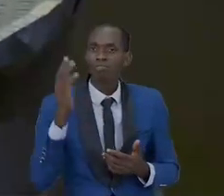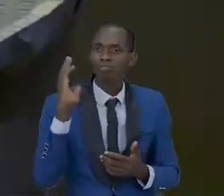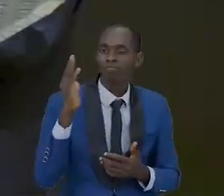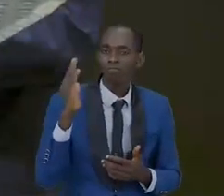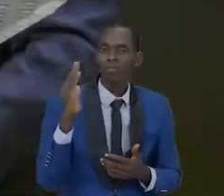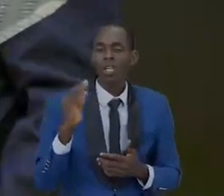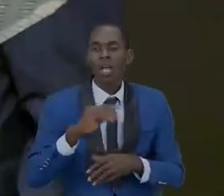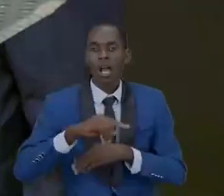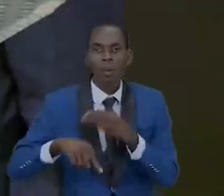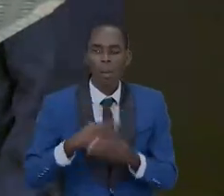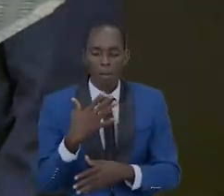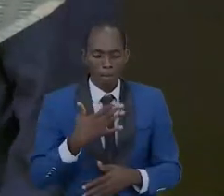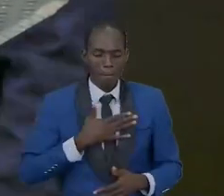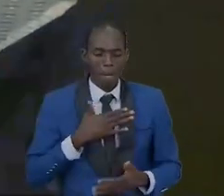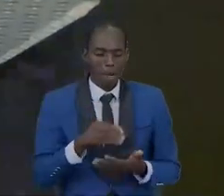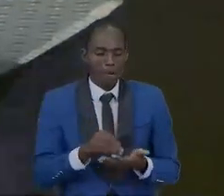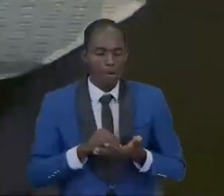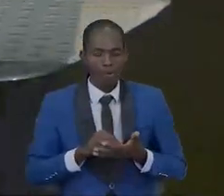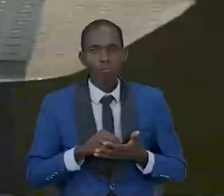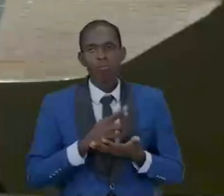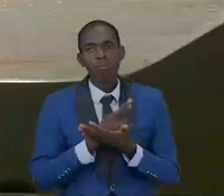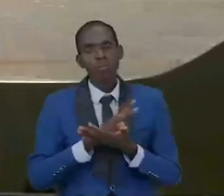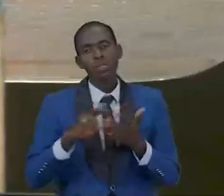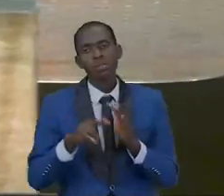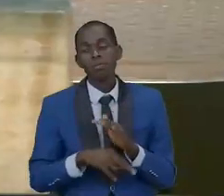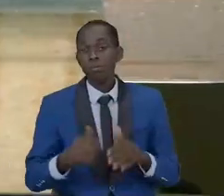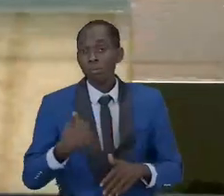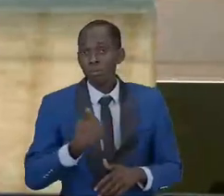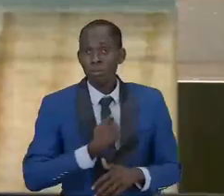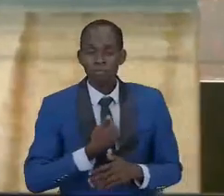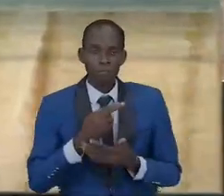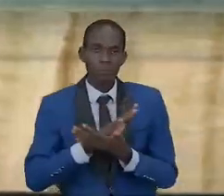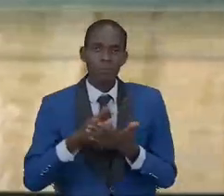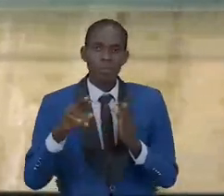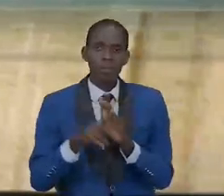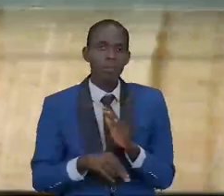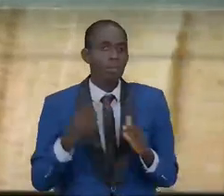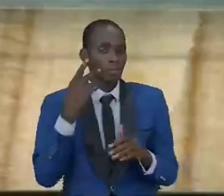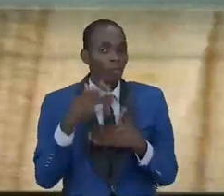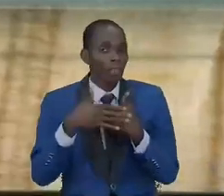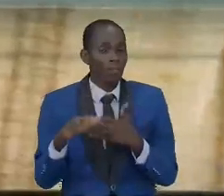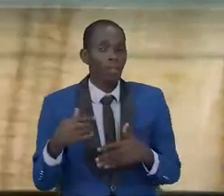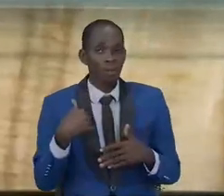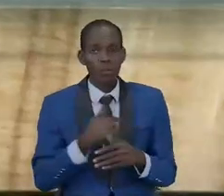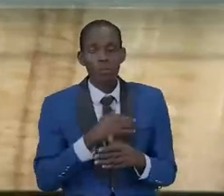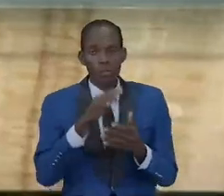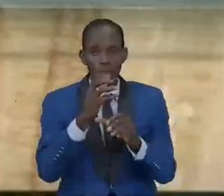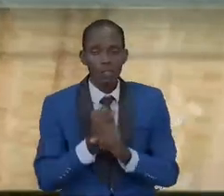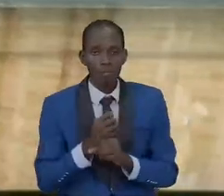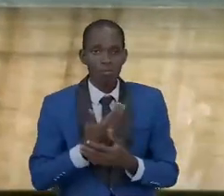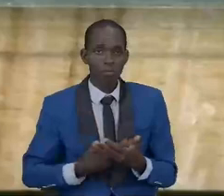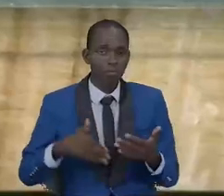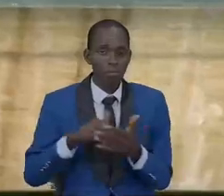sans me glorifier de ma propre justice la justice personnelle même après notre naissance spirituelle